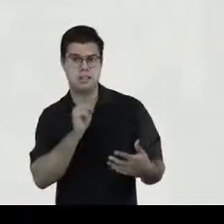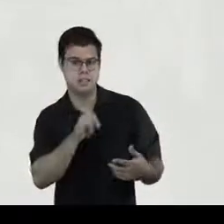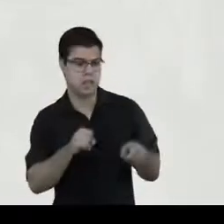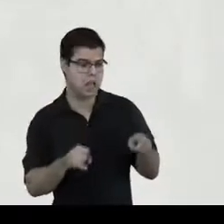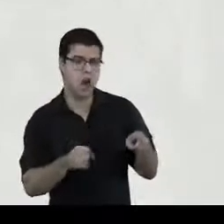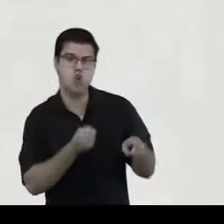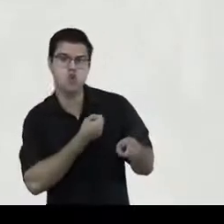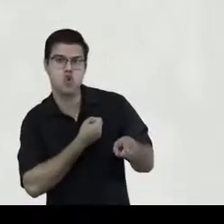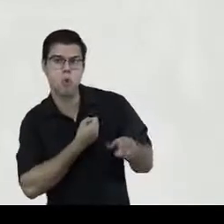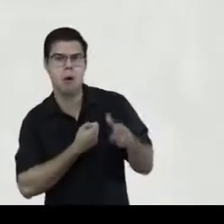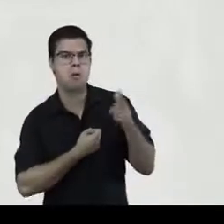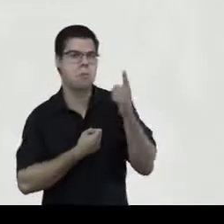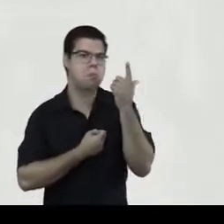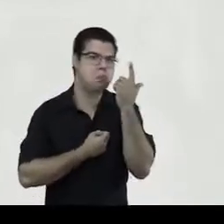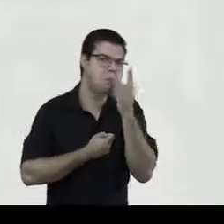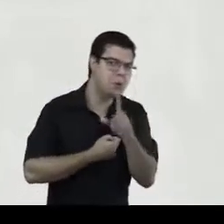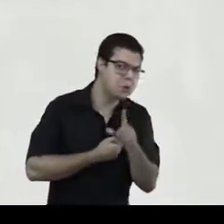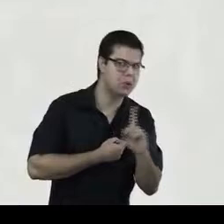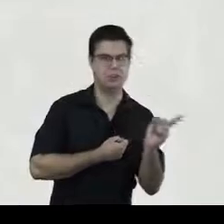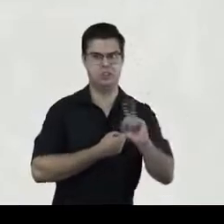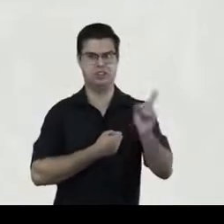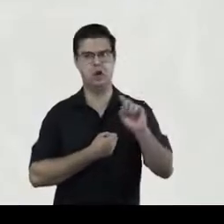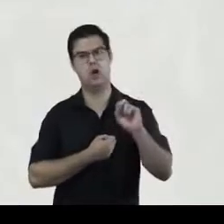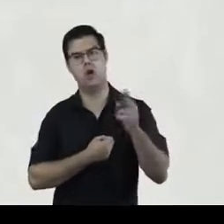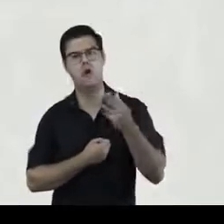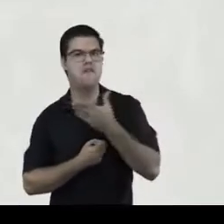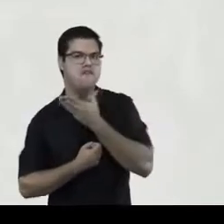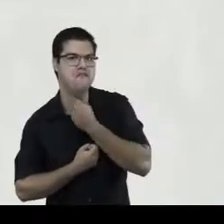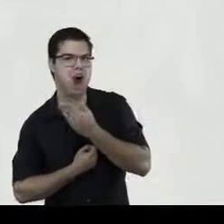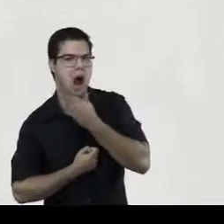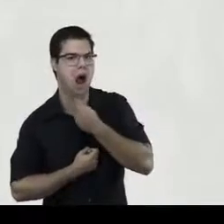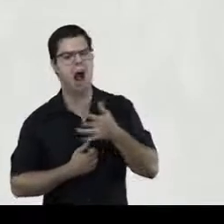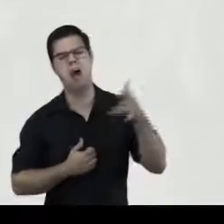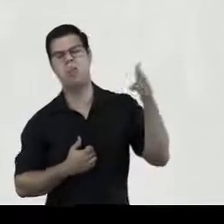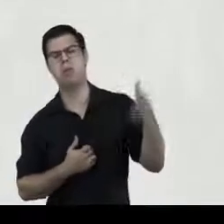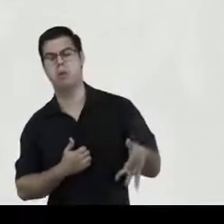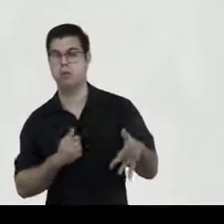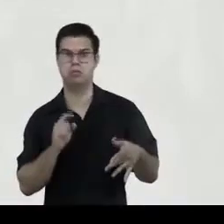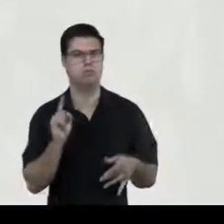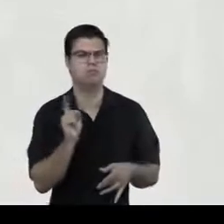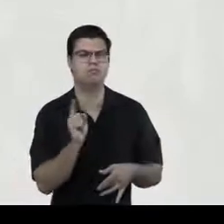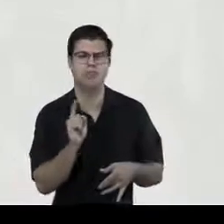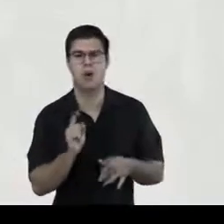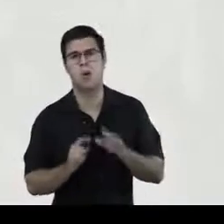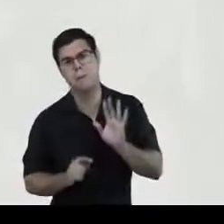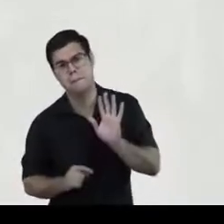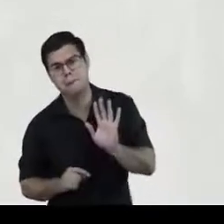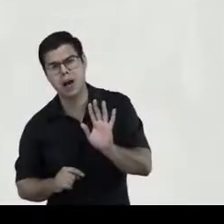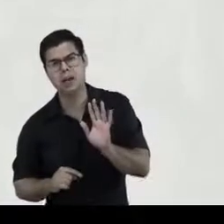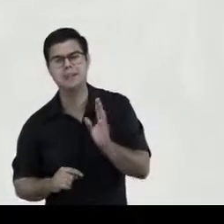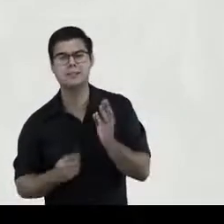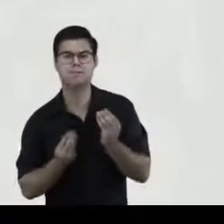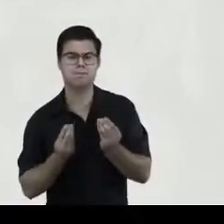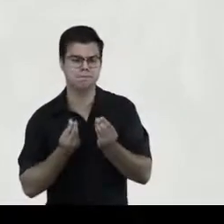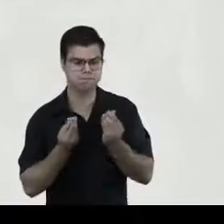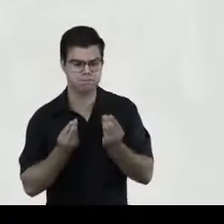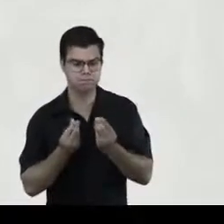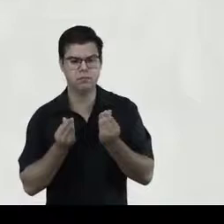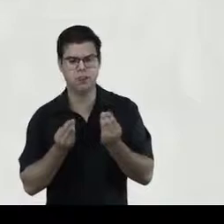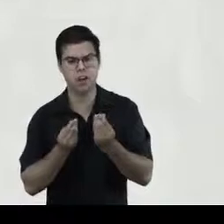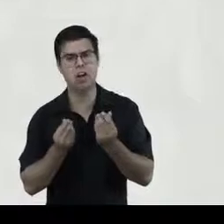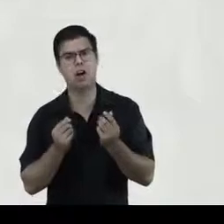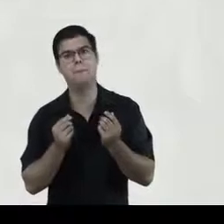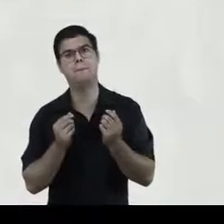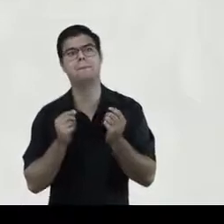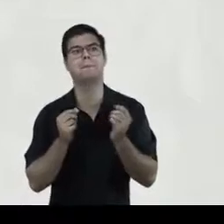sinnlos sind, sondern tatsächlich in sehr ähnliche Schriften klassifiziert werden. Also z.B.